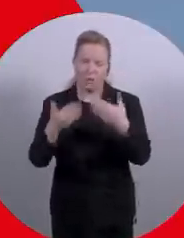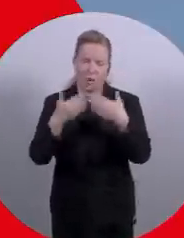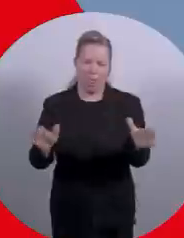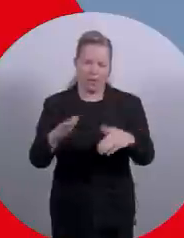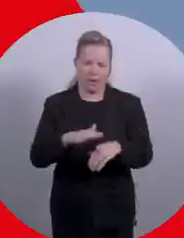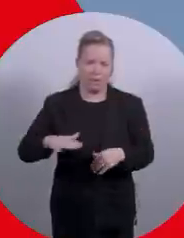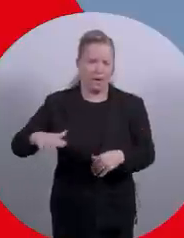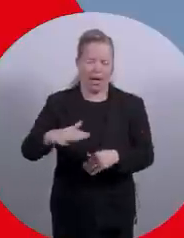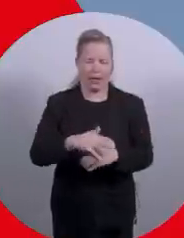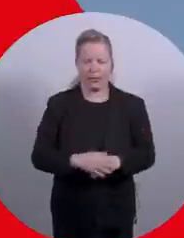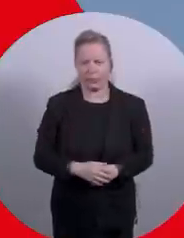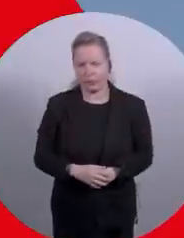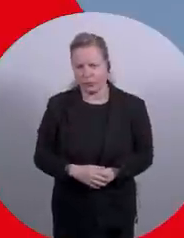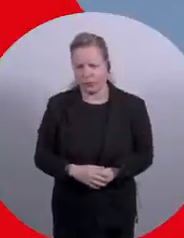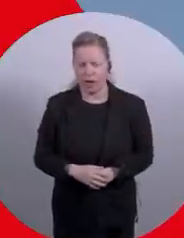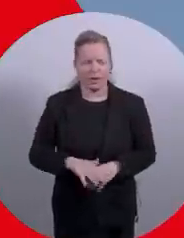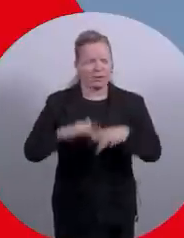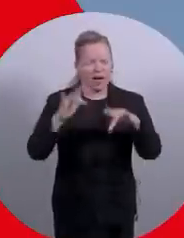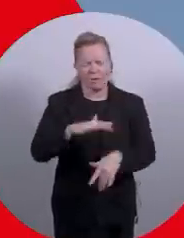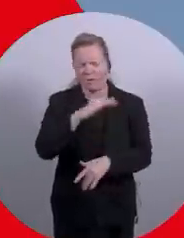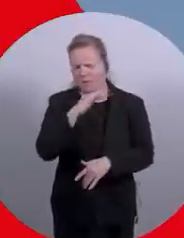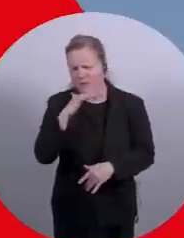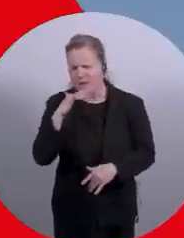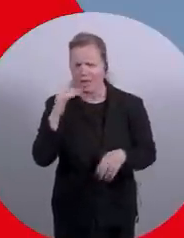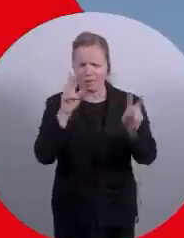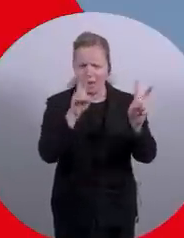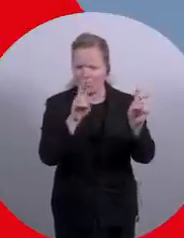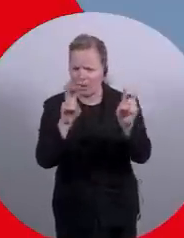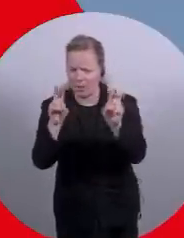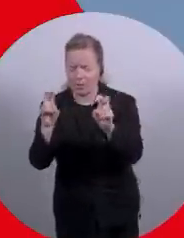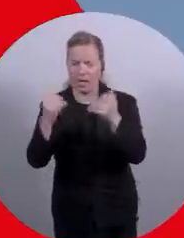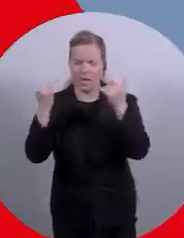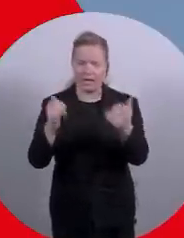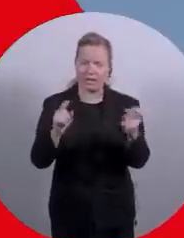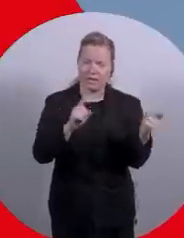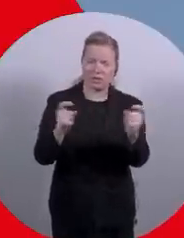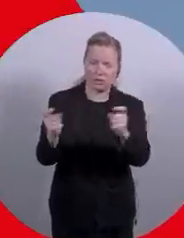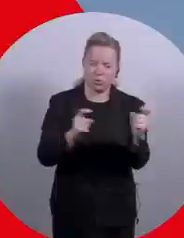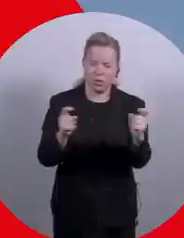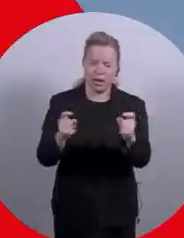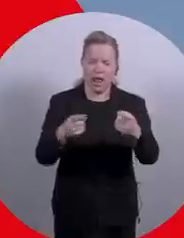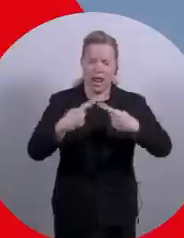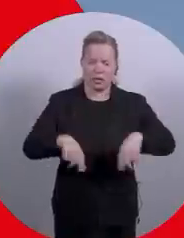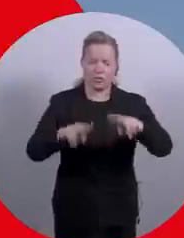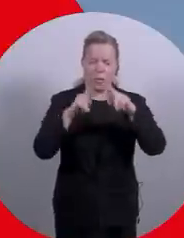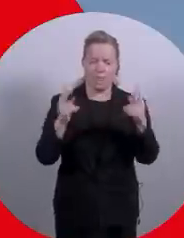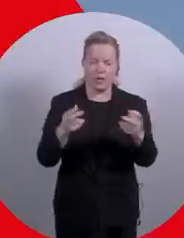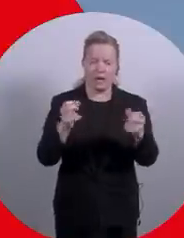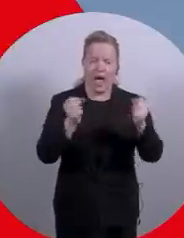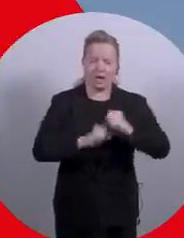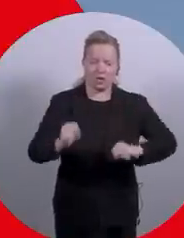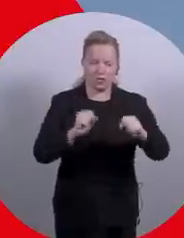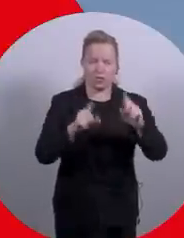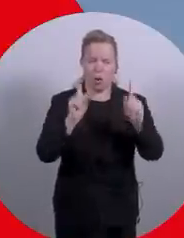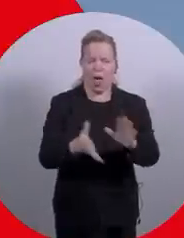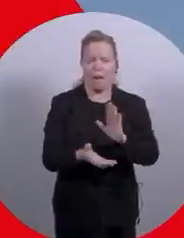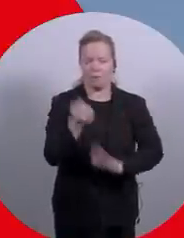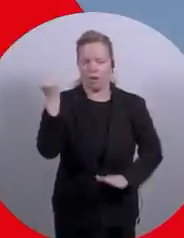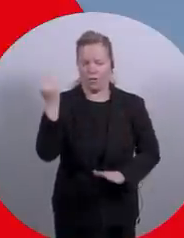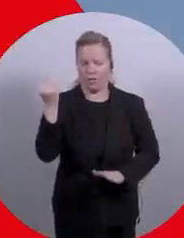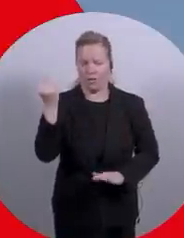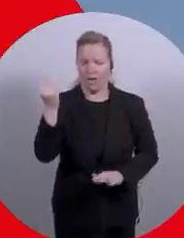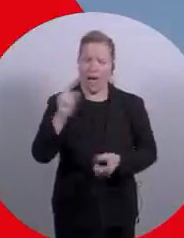wir hätten so viele Themen aber wir diskutieren ob die landesumweltanwaltschaft abgeschafft werden soll